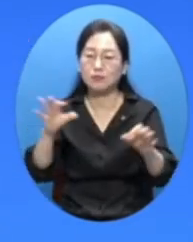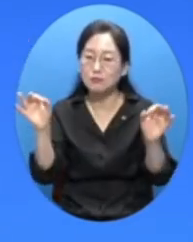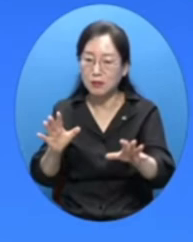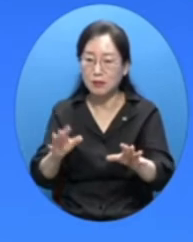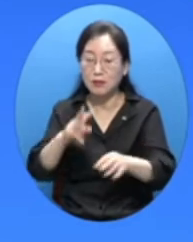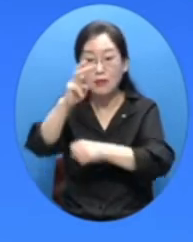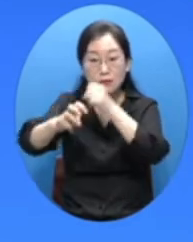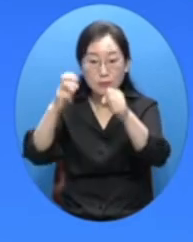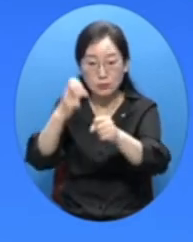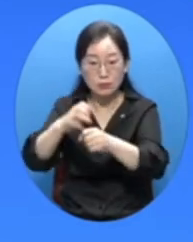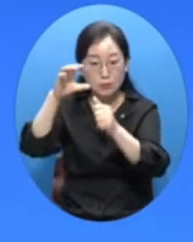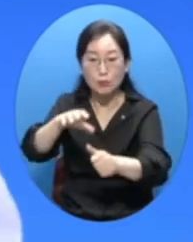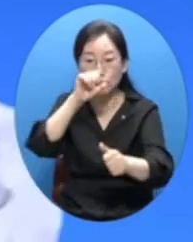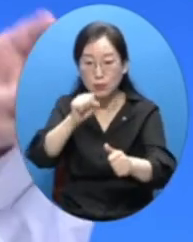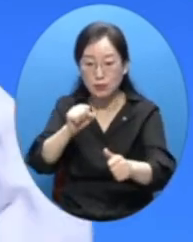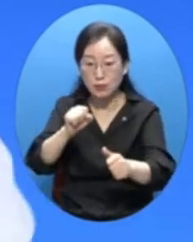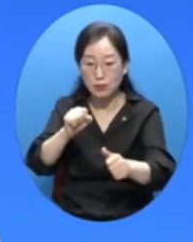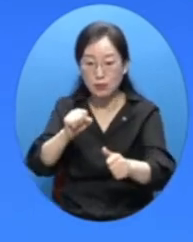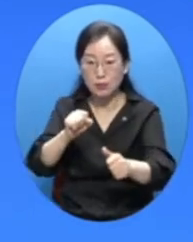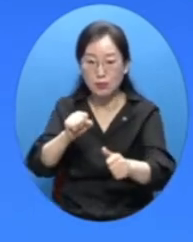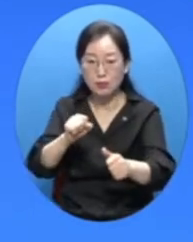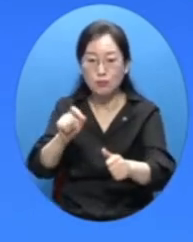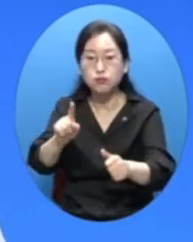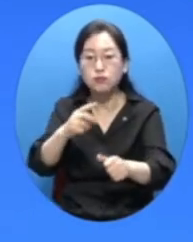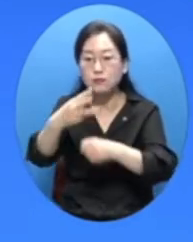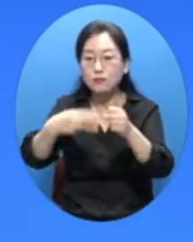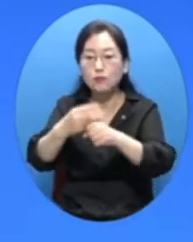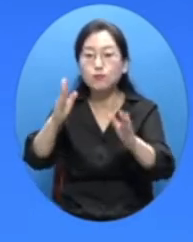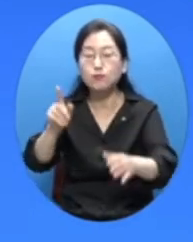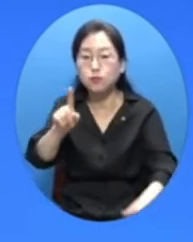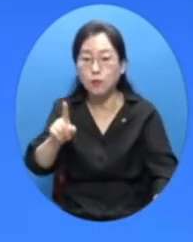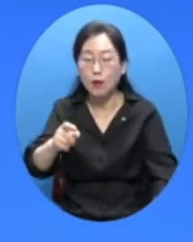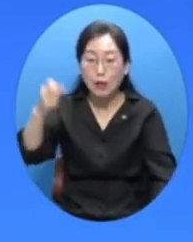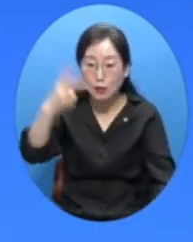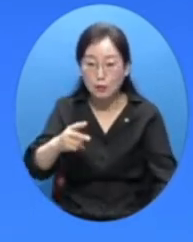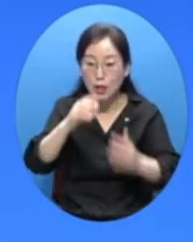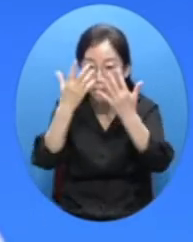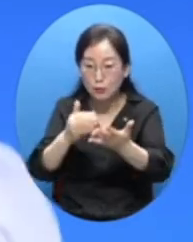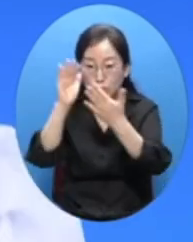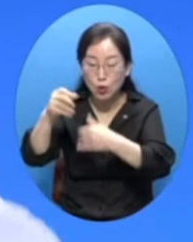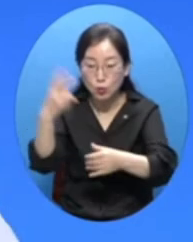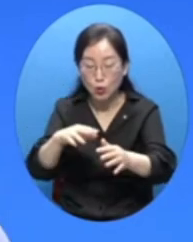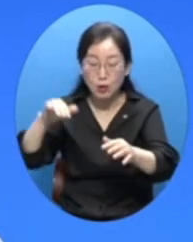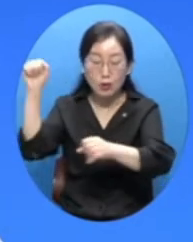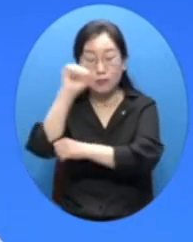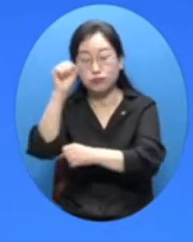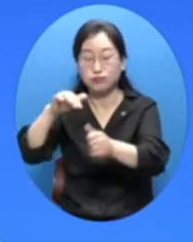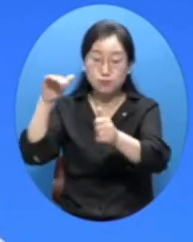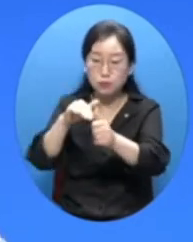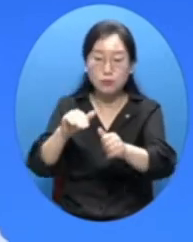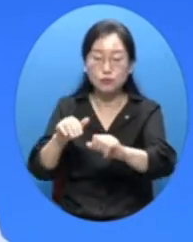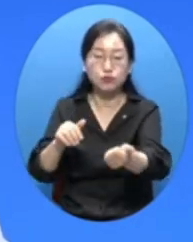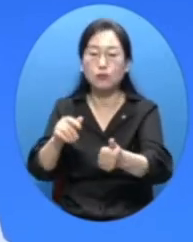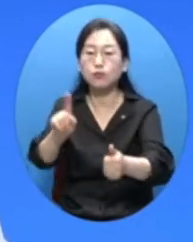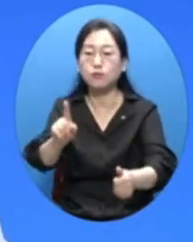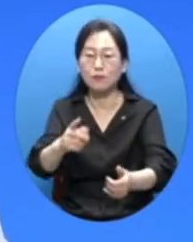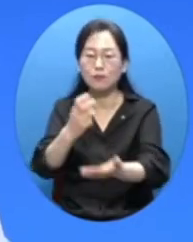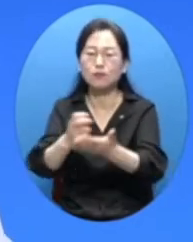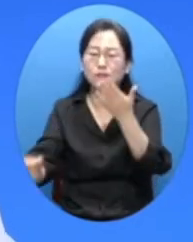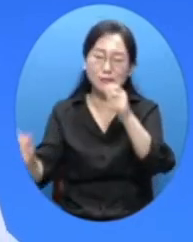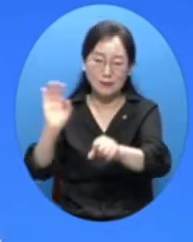30년 징역을 해도 모자를 판인데 3년 징역하고 나서 또 사람을 또 쳐 죽여요. 이게 우리나라 법이 잘못됐어요. 왜 그런가